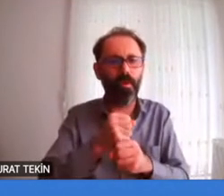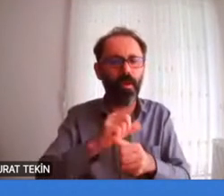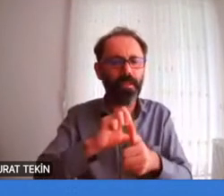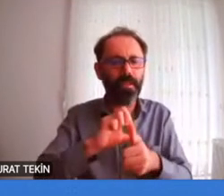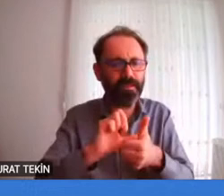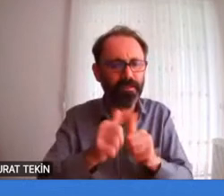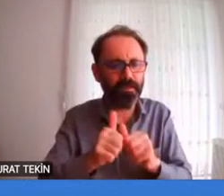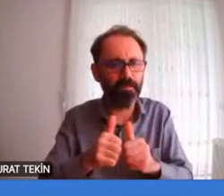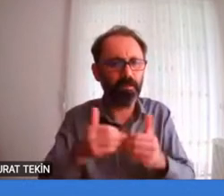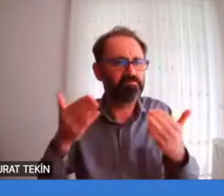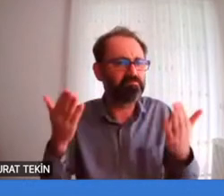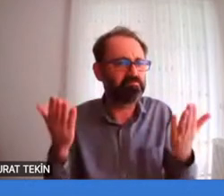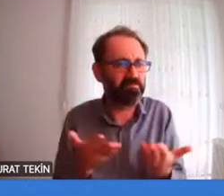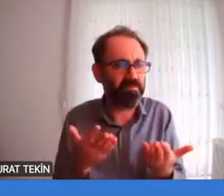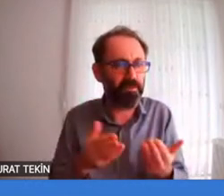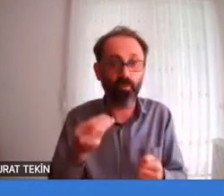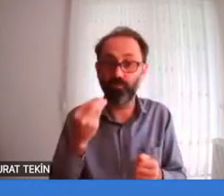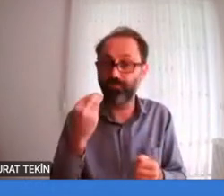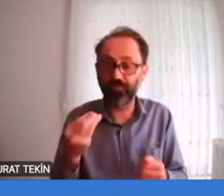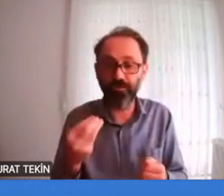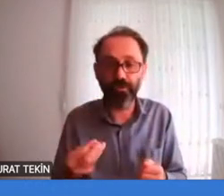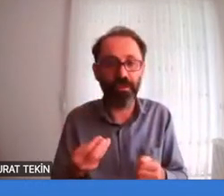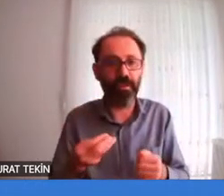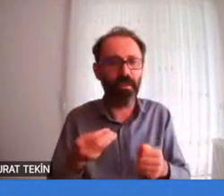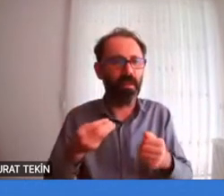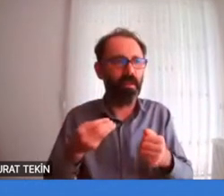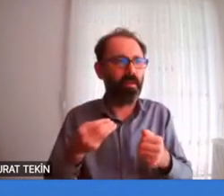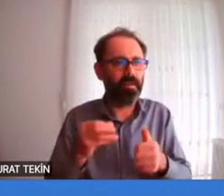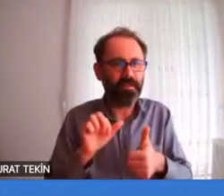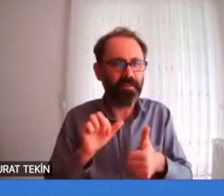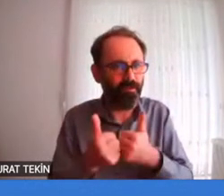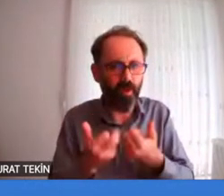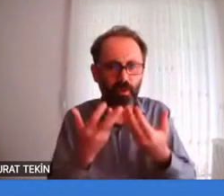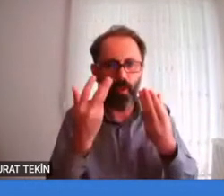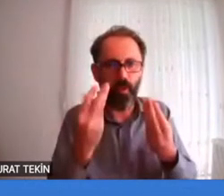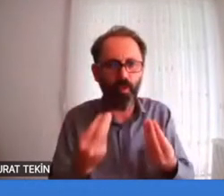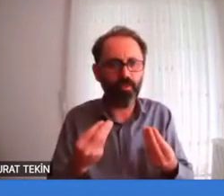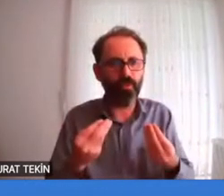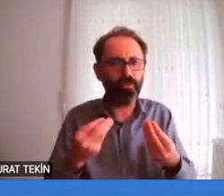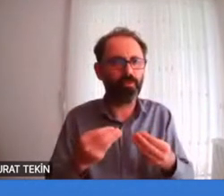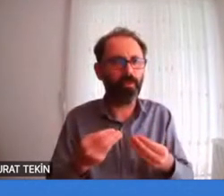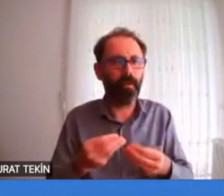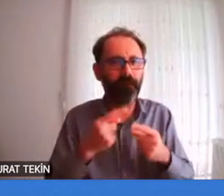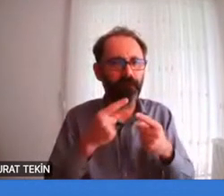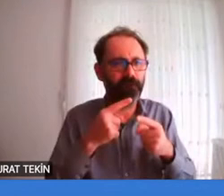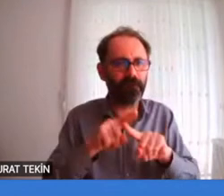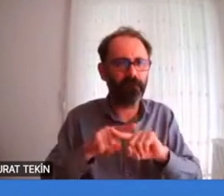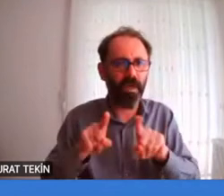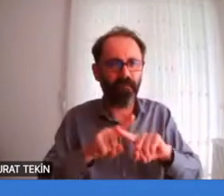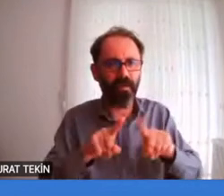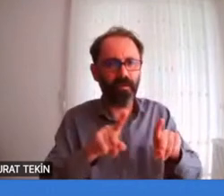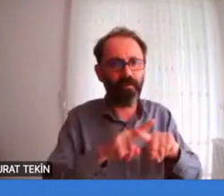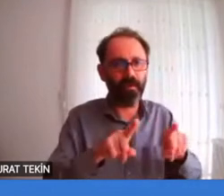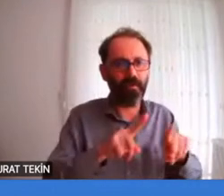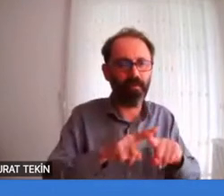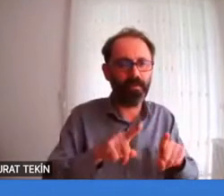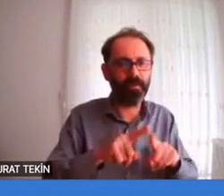bir ufuk açtı. Belki ufukta yeni bir pencere açtı aslında. Yani burada Sevda'nın dikkat çektiği şey